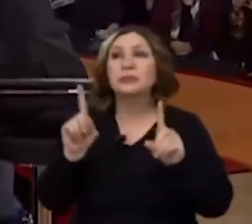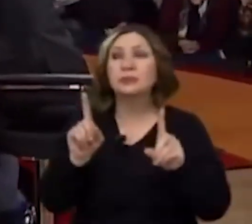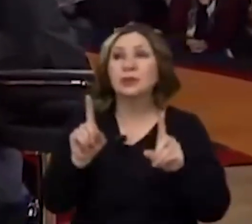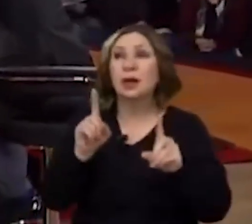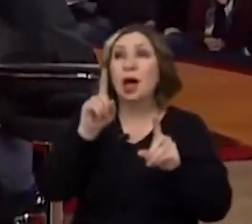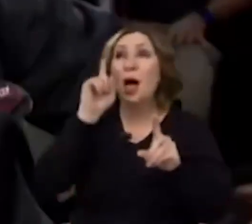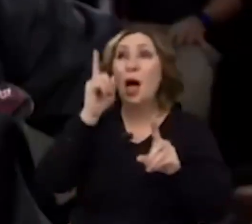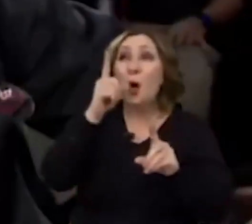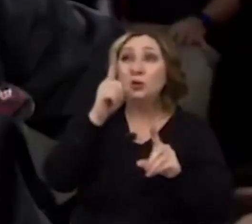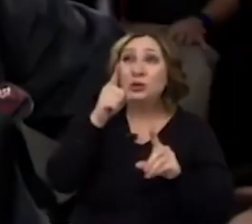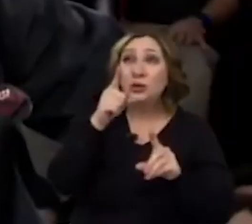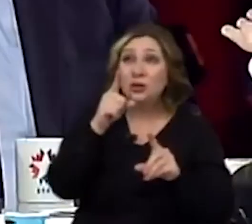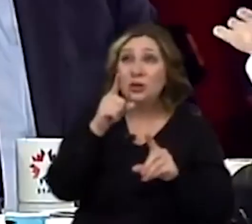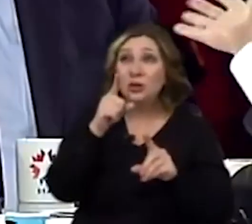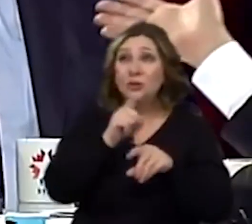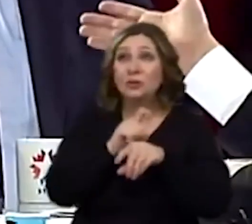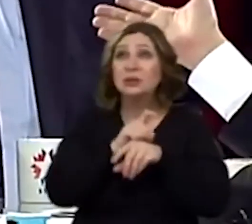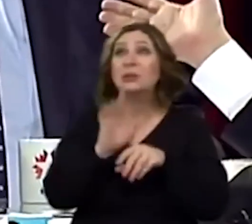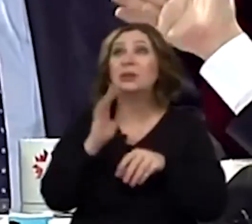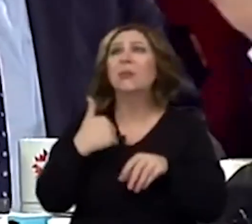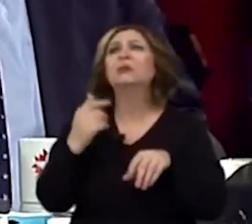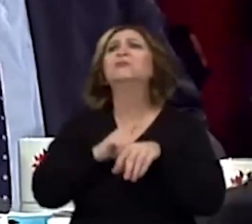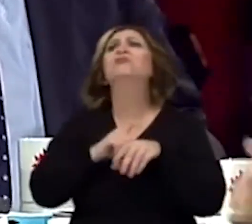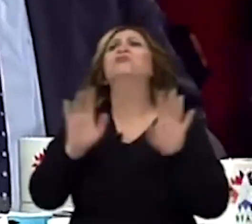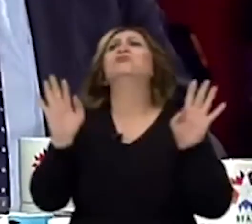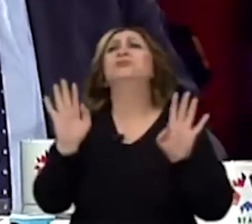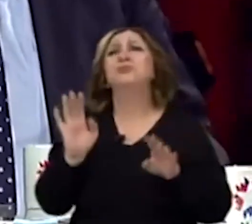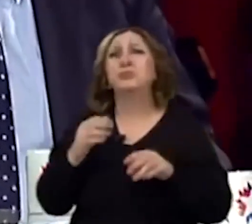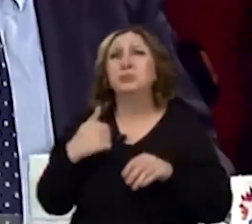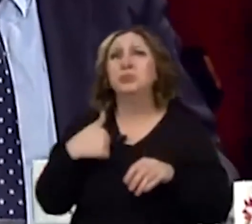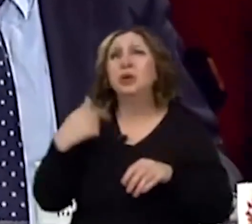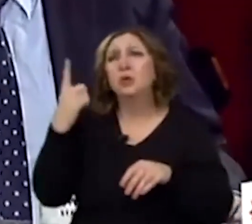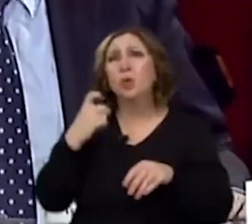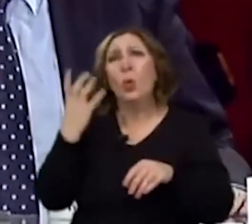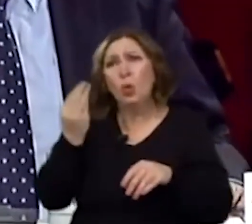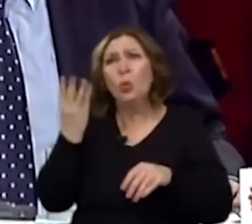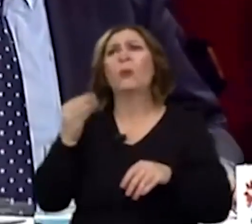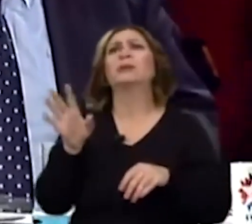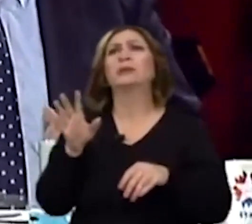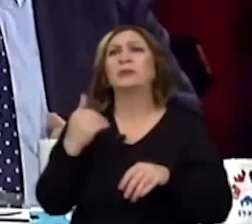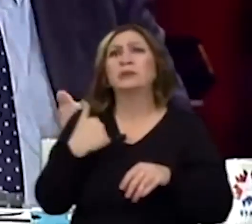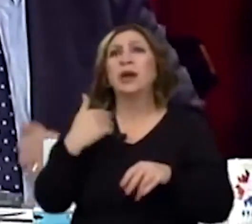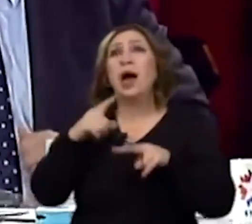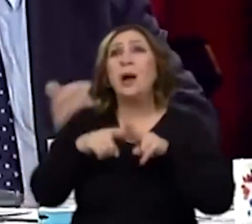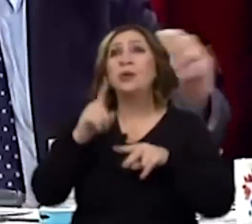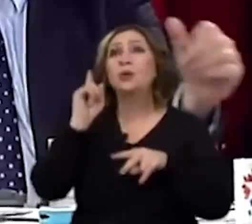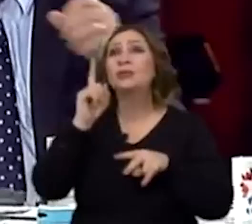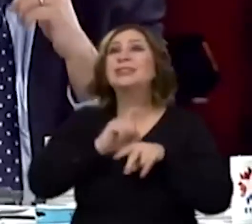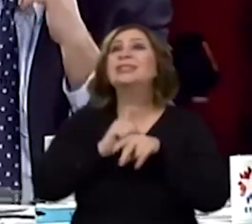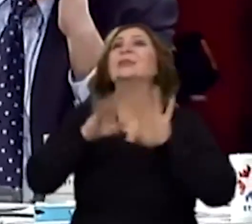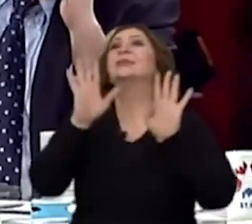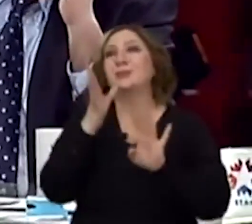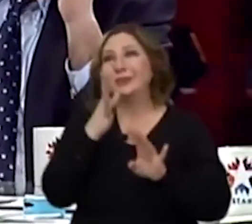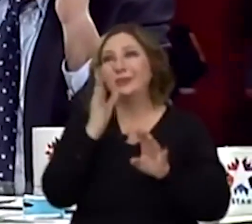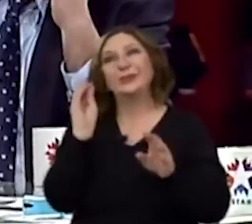koyarken Ahmet Hocam buna bana, sinirlenir bana mi? Sinirlenmez mi? Ben hiçbir şey sinirlenmem. Bana öyle soruyor reji. Hiçbir şey sinirlenmem. Olur mu olmaz mı diye. Biz de Ahmet Hocanın sinirlenmeyeceğini